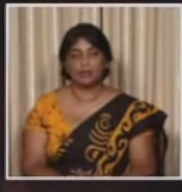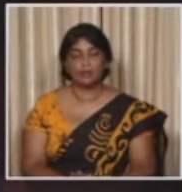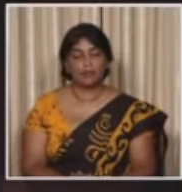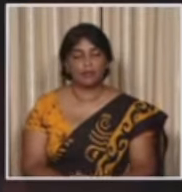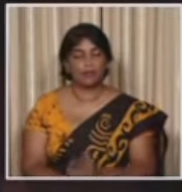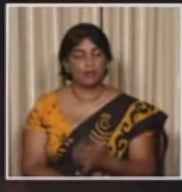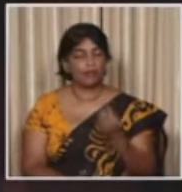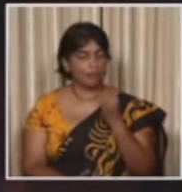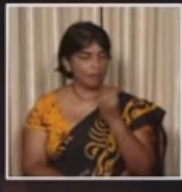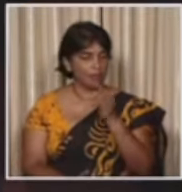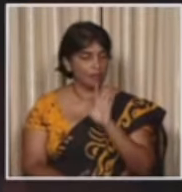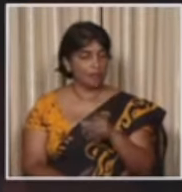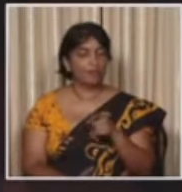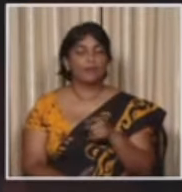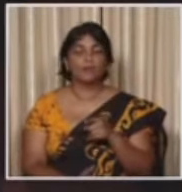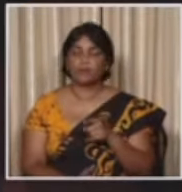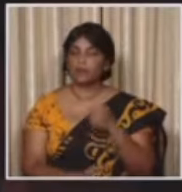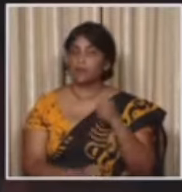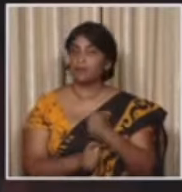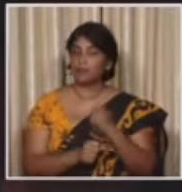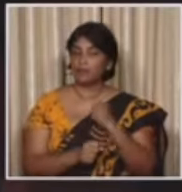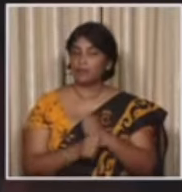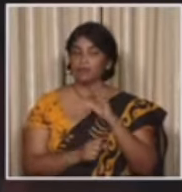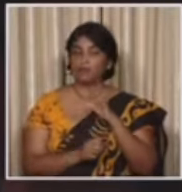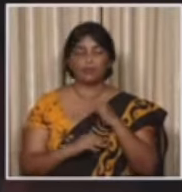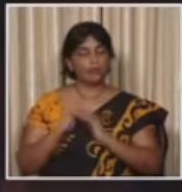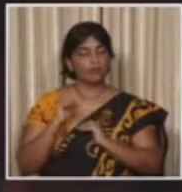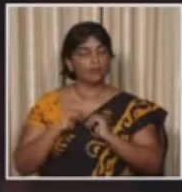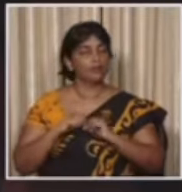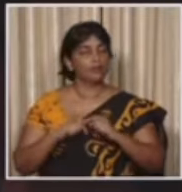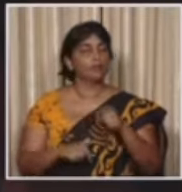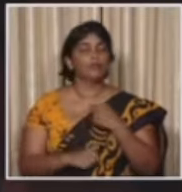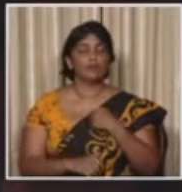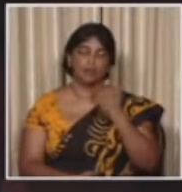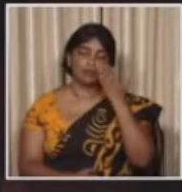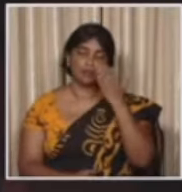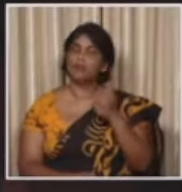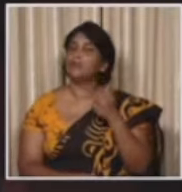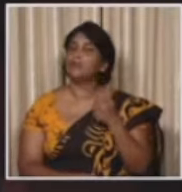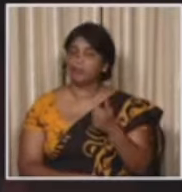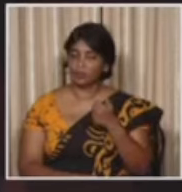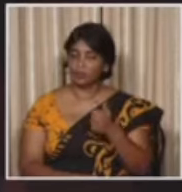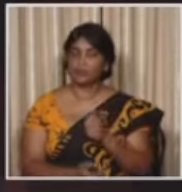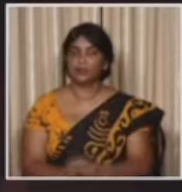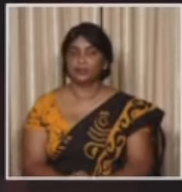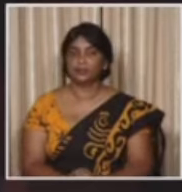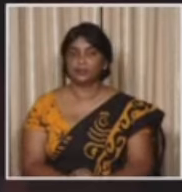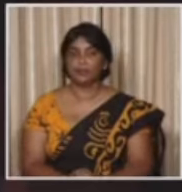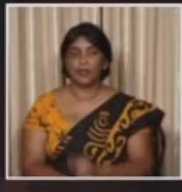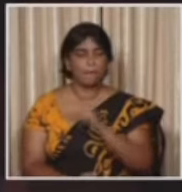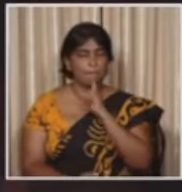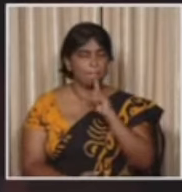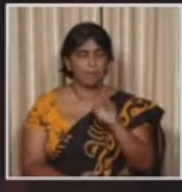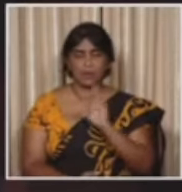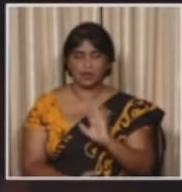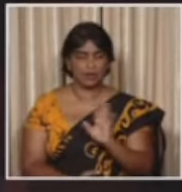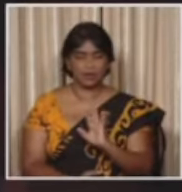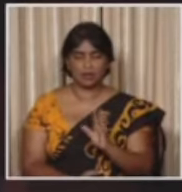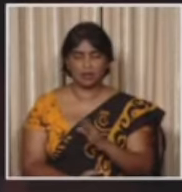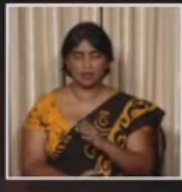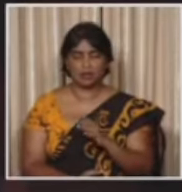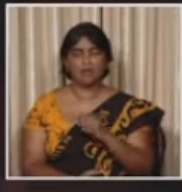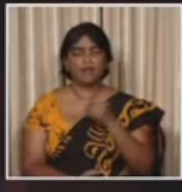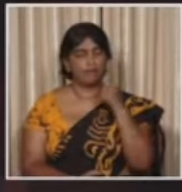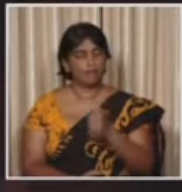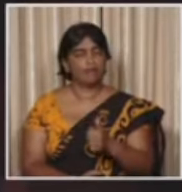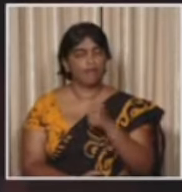ලබා දීම දක්වා ආණ්ඩුව වෙනස් වීම මම දකින හොඳ ලක්ෂණයක් හැටියට. බනිනව නෙවෙයි, වෙනස් වීම ගැන